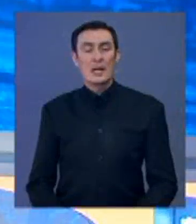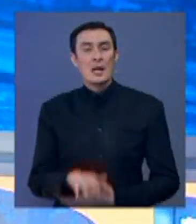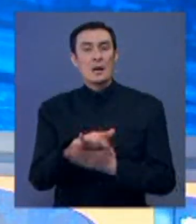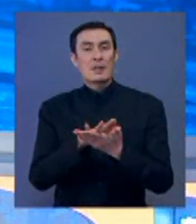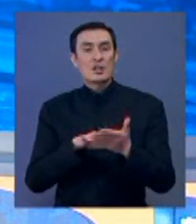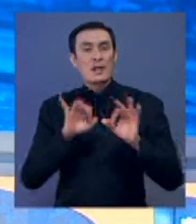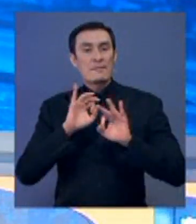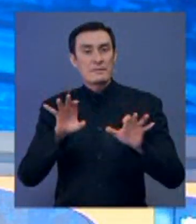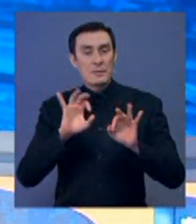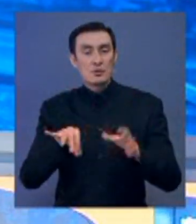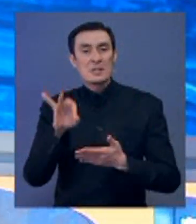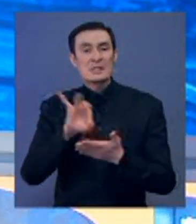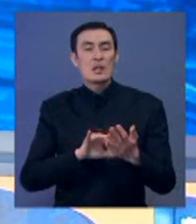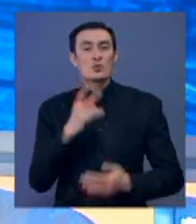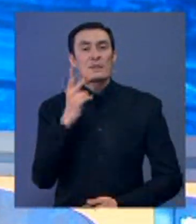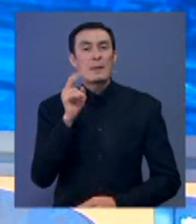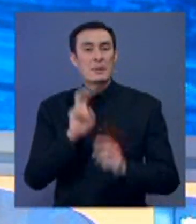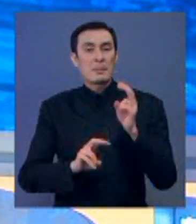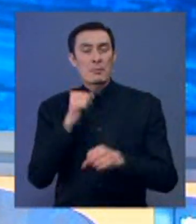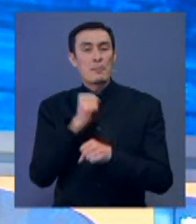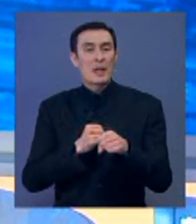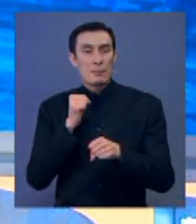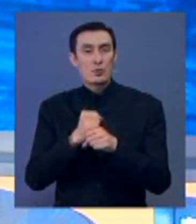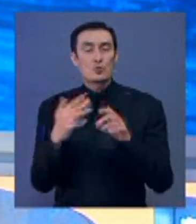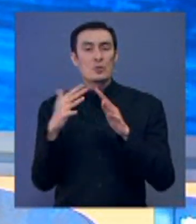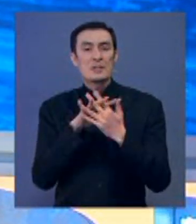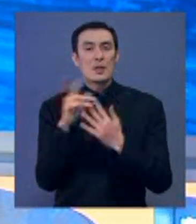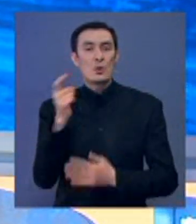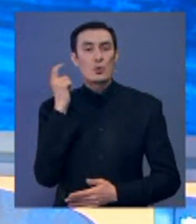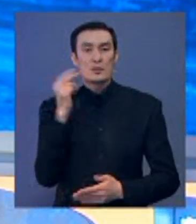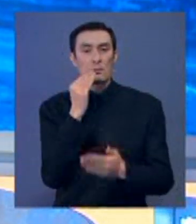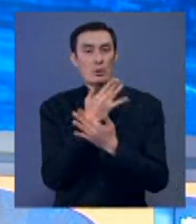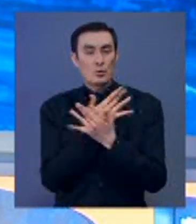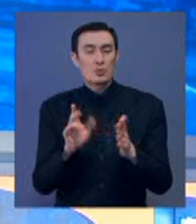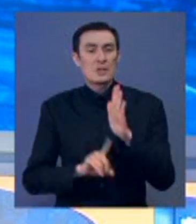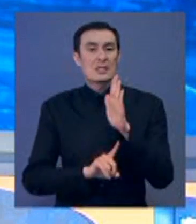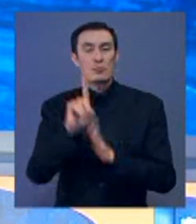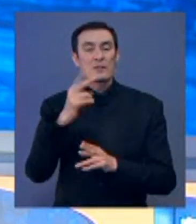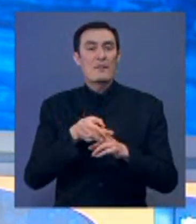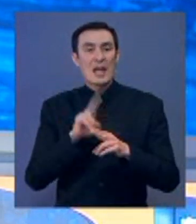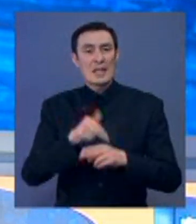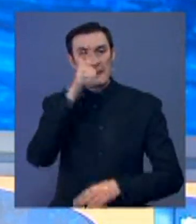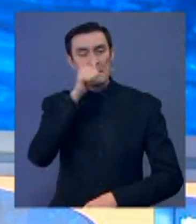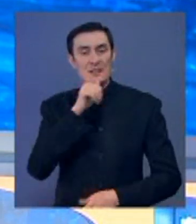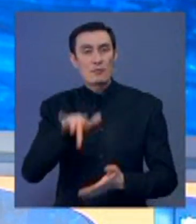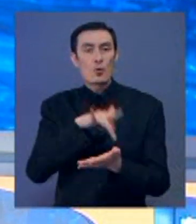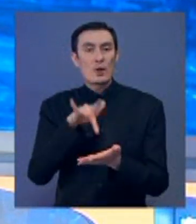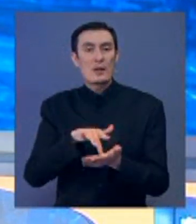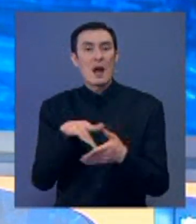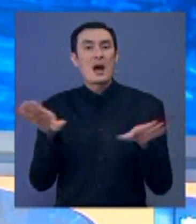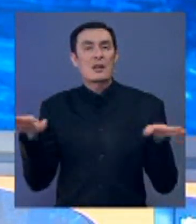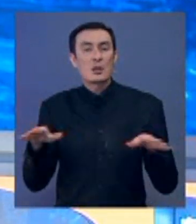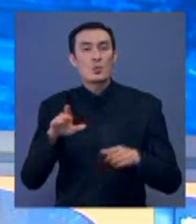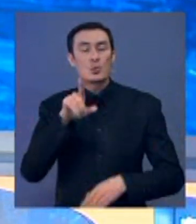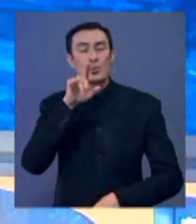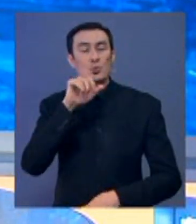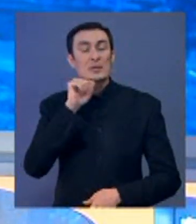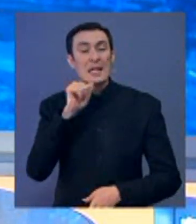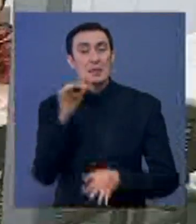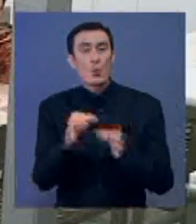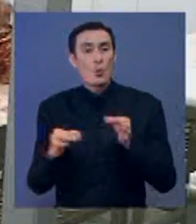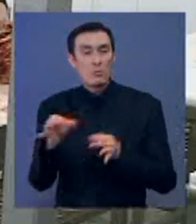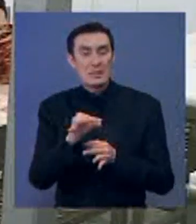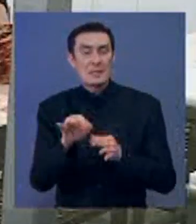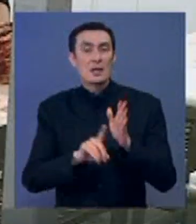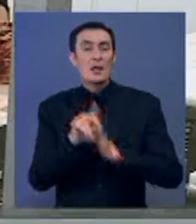К другим темам. Сразу два предприятия по переработке сельхозпродукции запустят в этом месяце в городе Аркалыке Костанайской области.